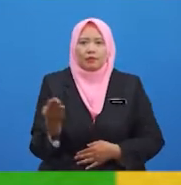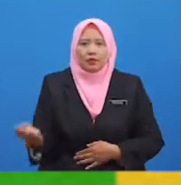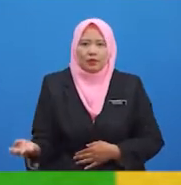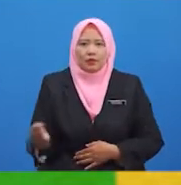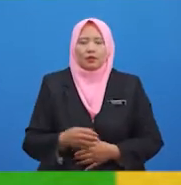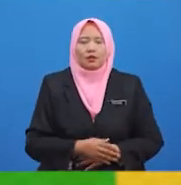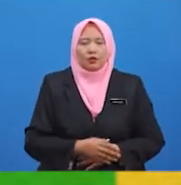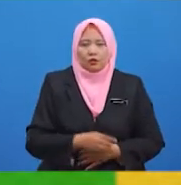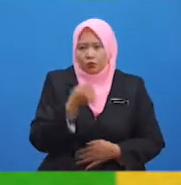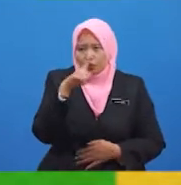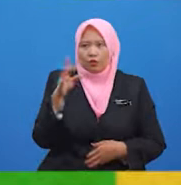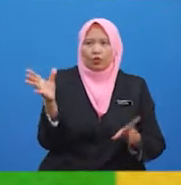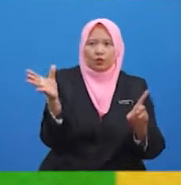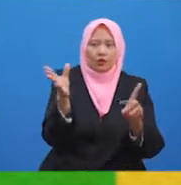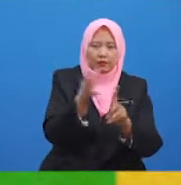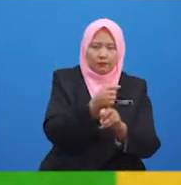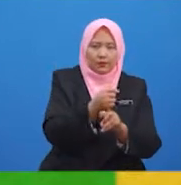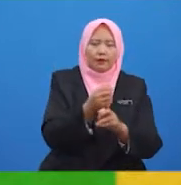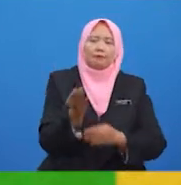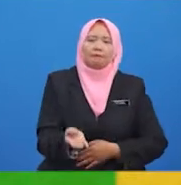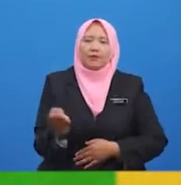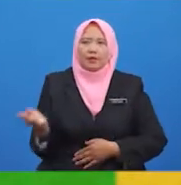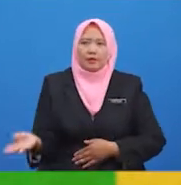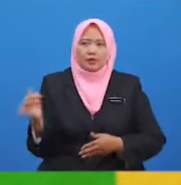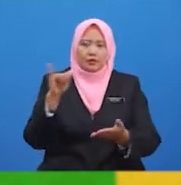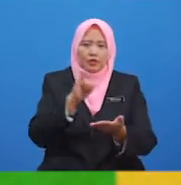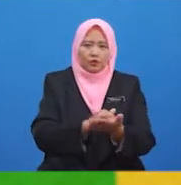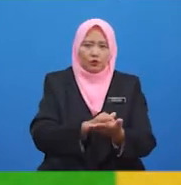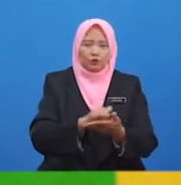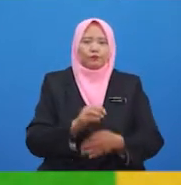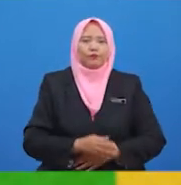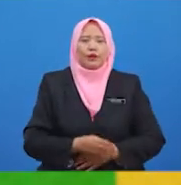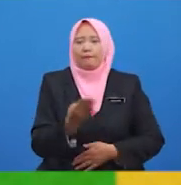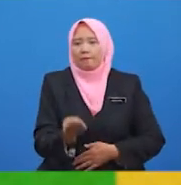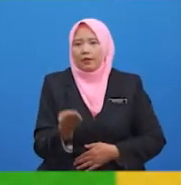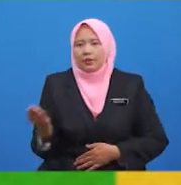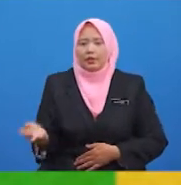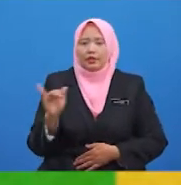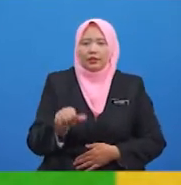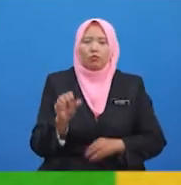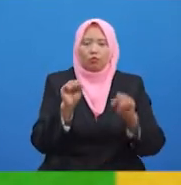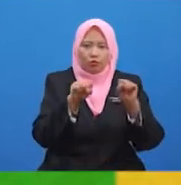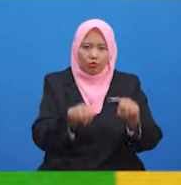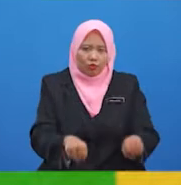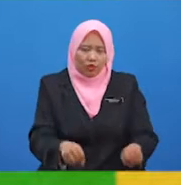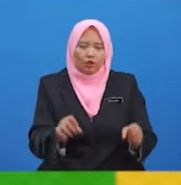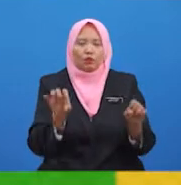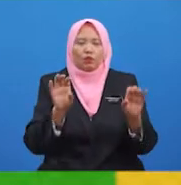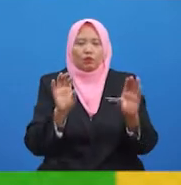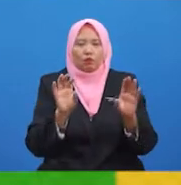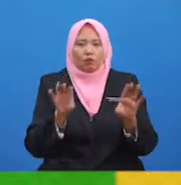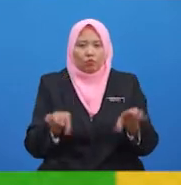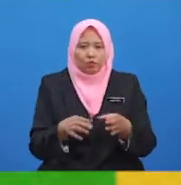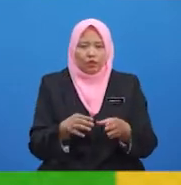memiliki barang tersebut. Barang yang boleh dibuat sewaan hanyalah barang yang